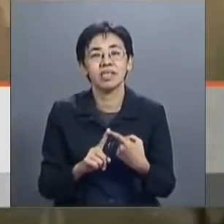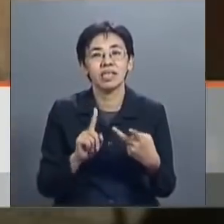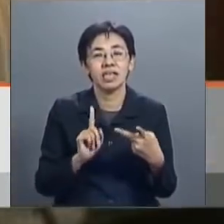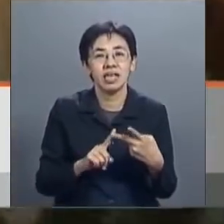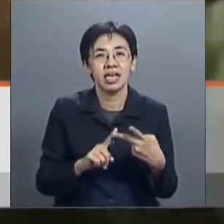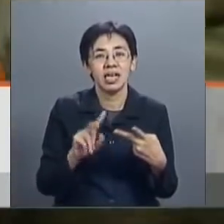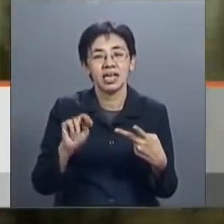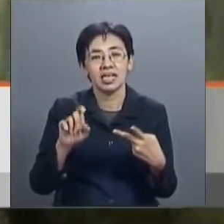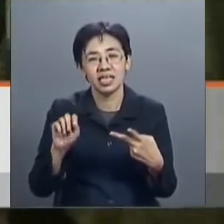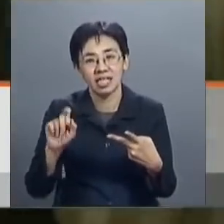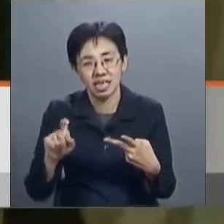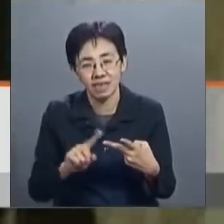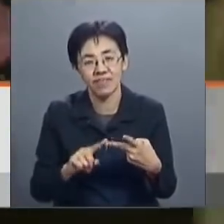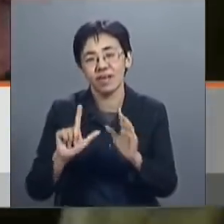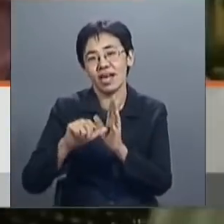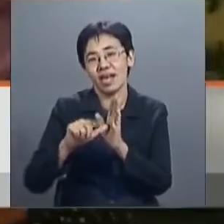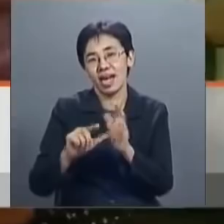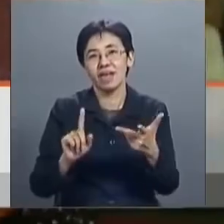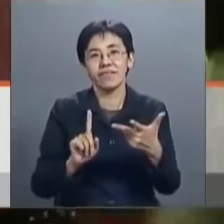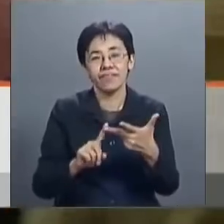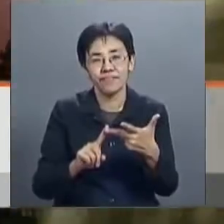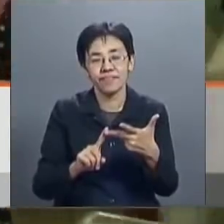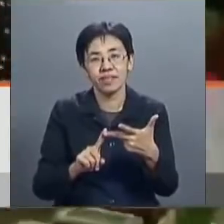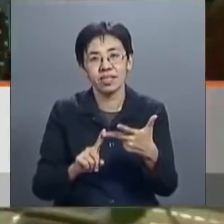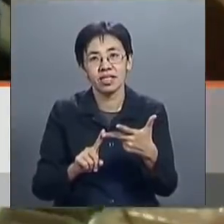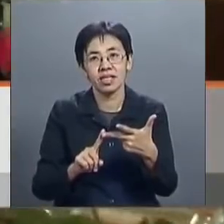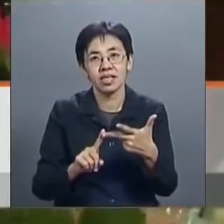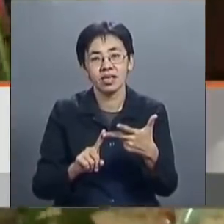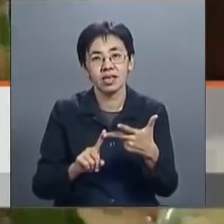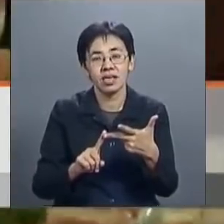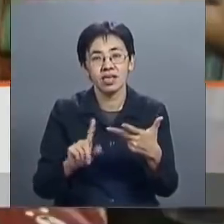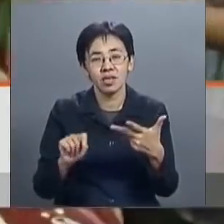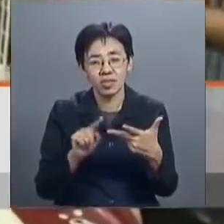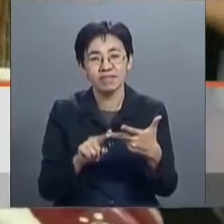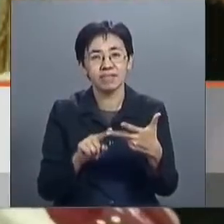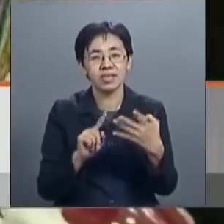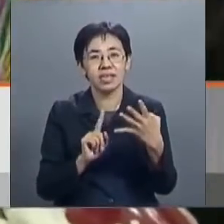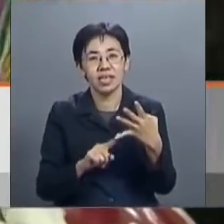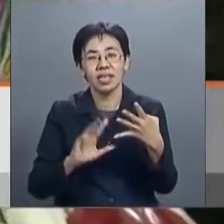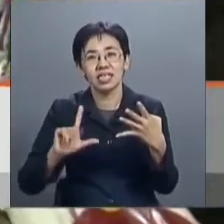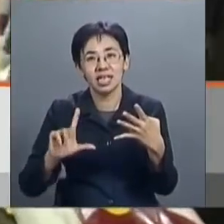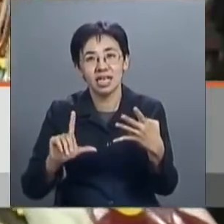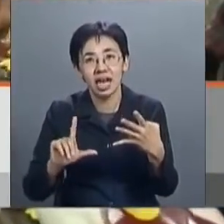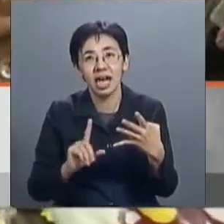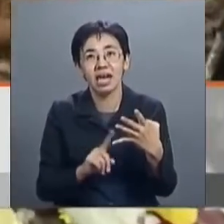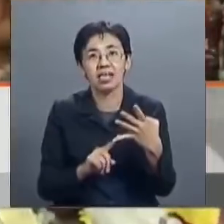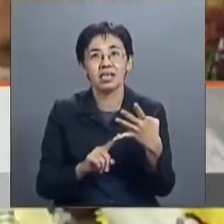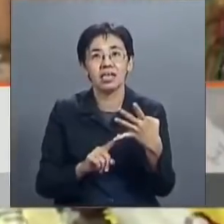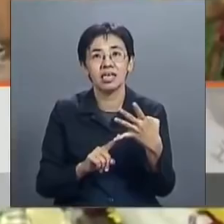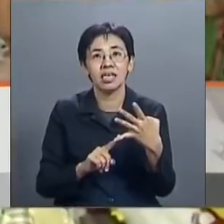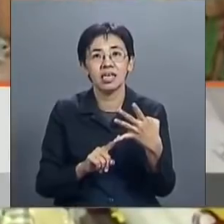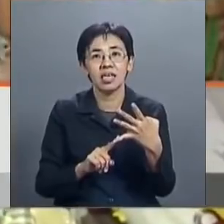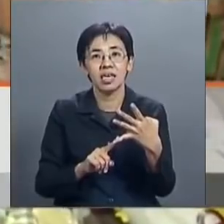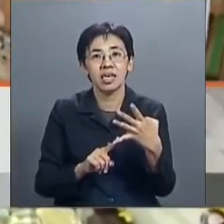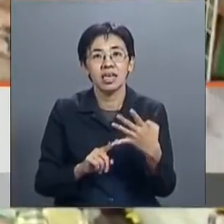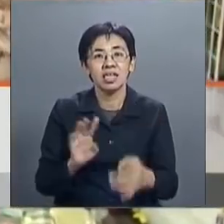ติติยะไพรัตน์เลขาธิการพรรคนายต้นณระนองนางสาวชยิกาวงศ์นภาจันทร์ยังคงลง